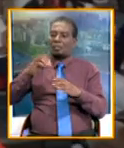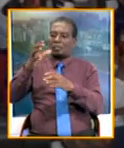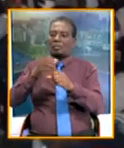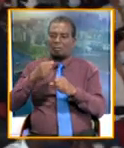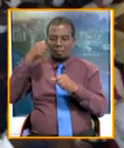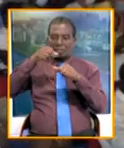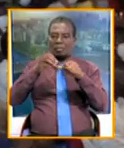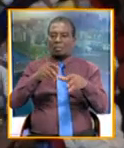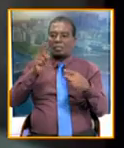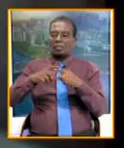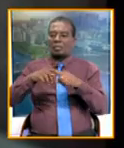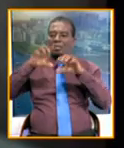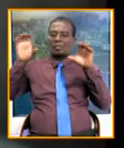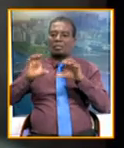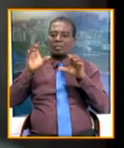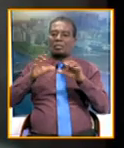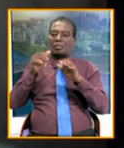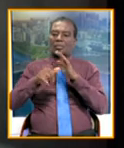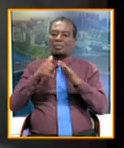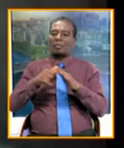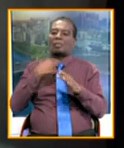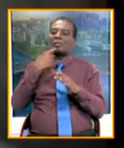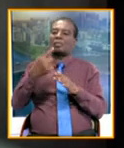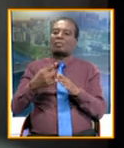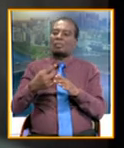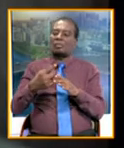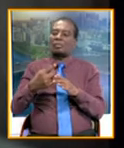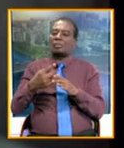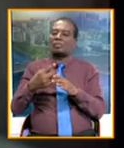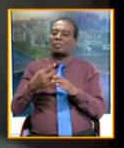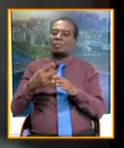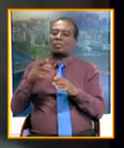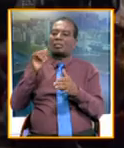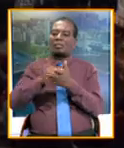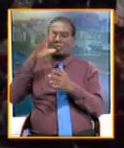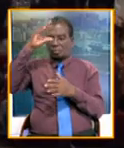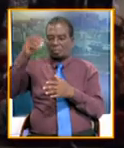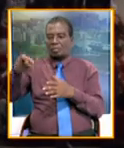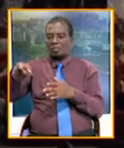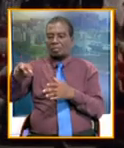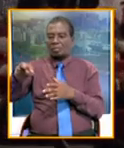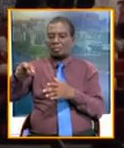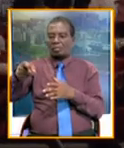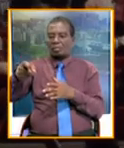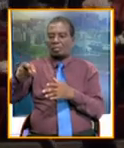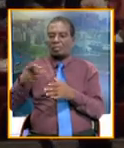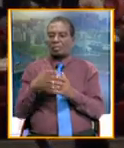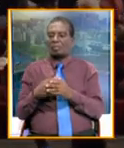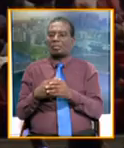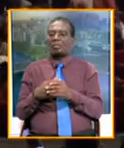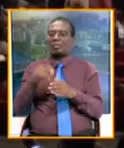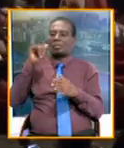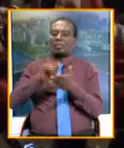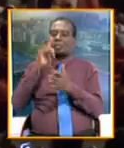avec ses vibrations célestes, disait Amadou Ampateba, savant et grand penseur